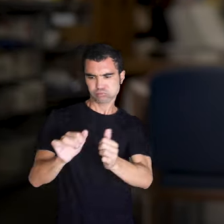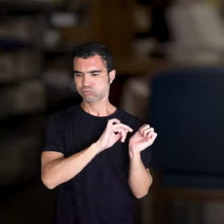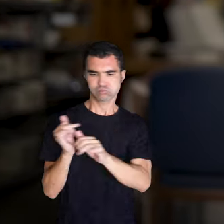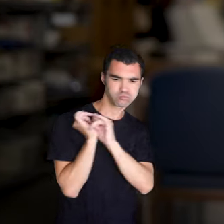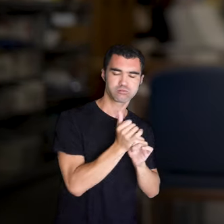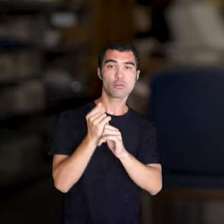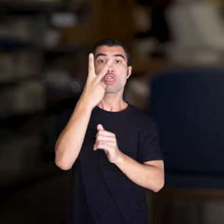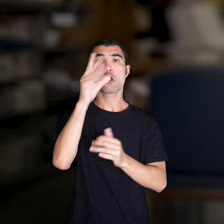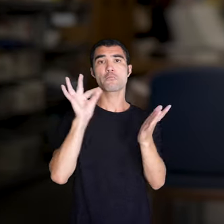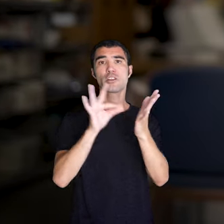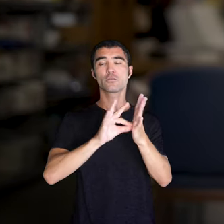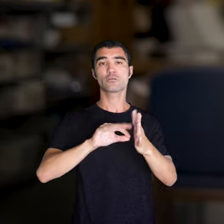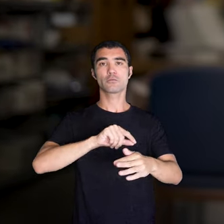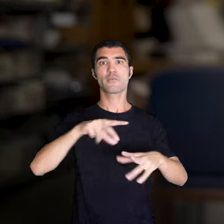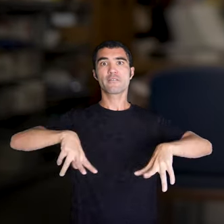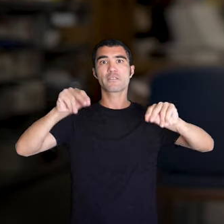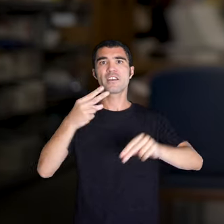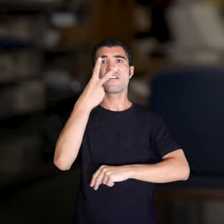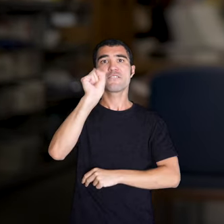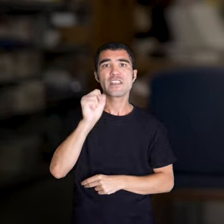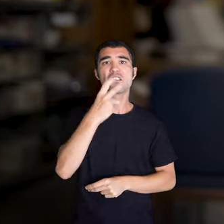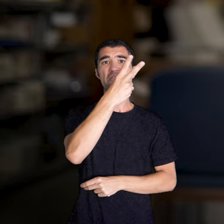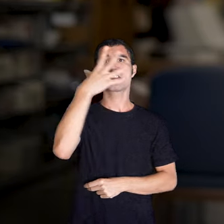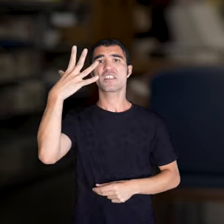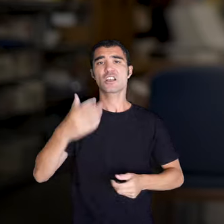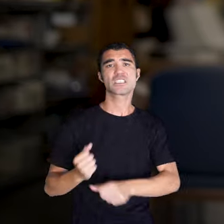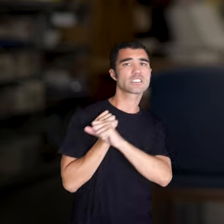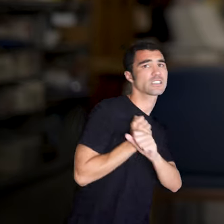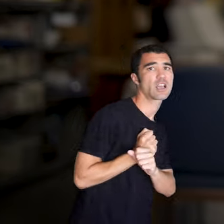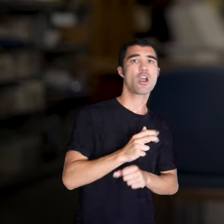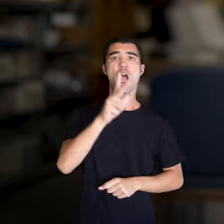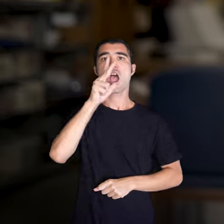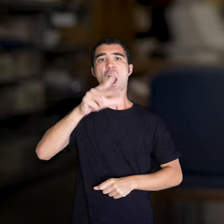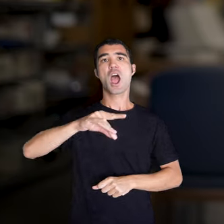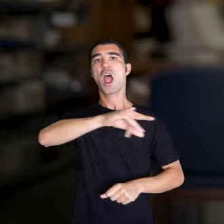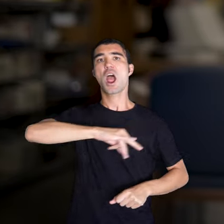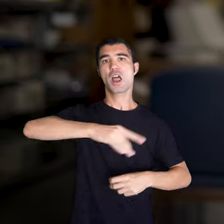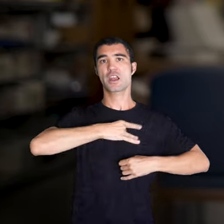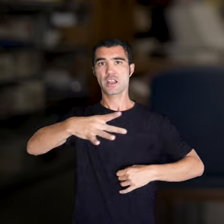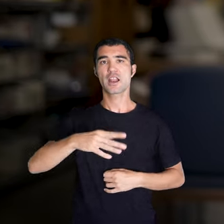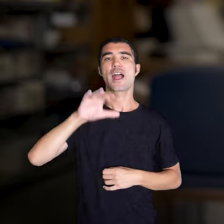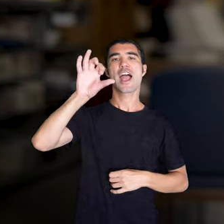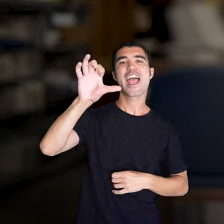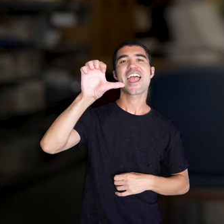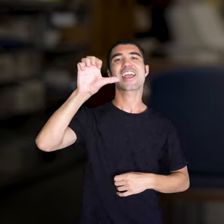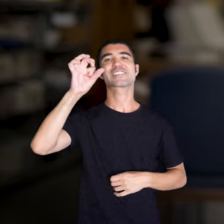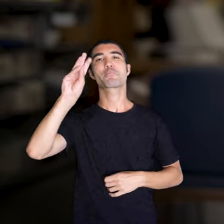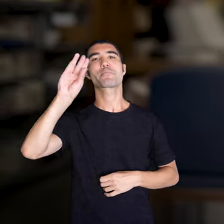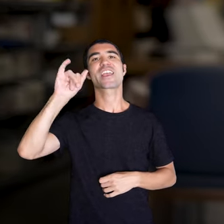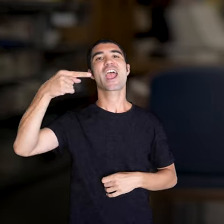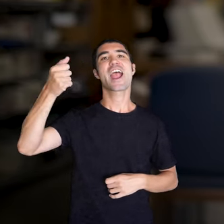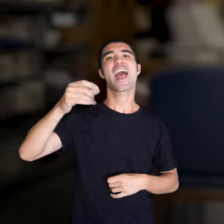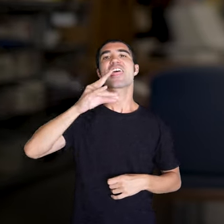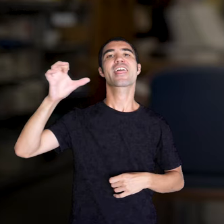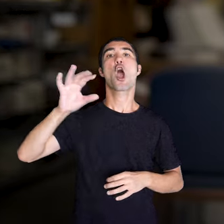el barco carregat amb 20 sacs de farina, 20 o 25 sacs de farina, no me'n record. Espiga d'oro, me'n record, sí que me'n record de sa mare que